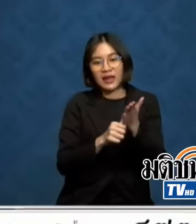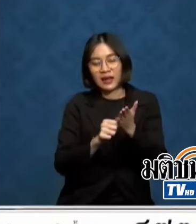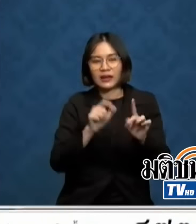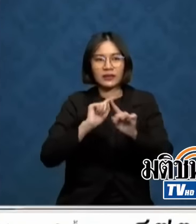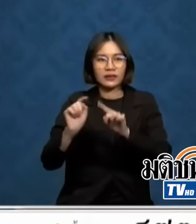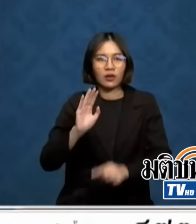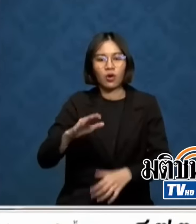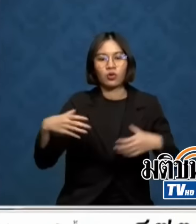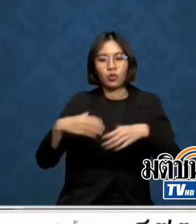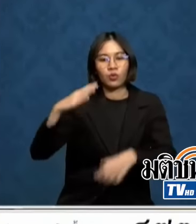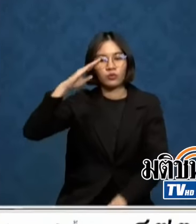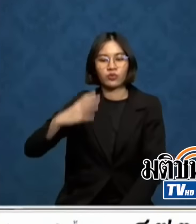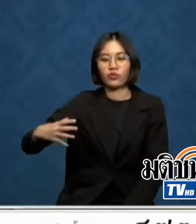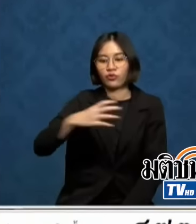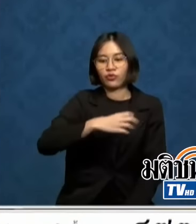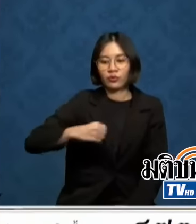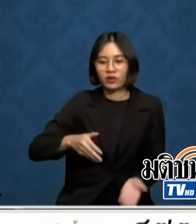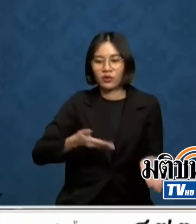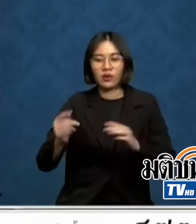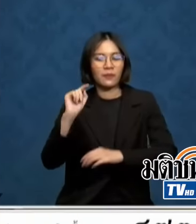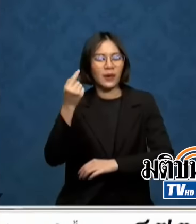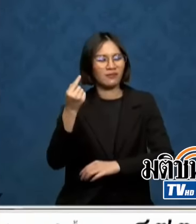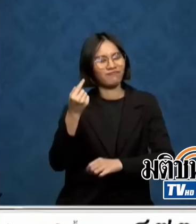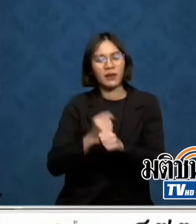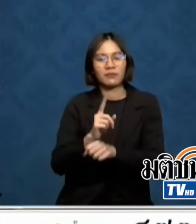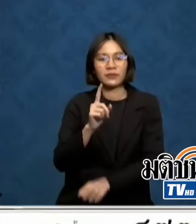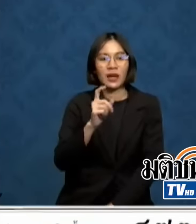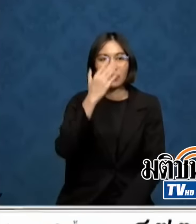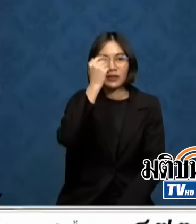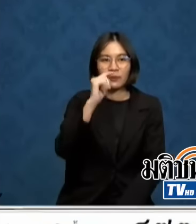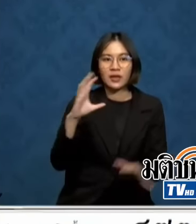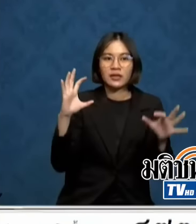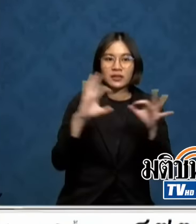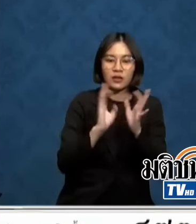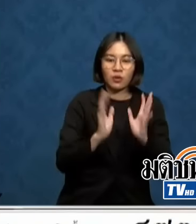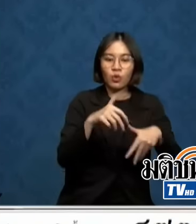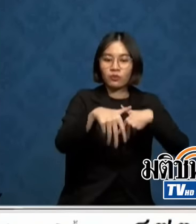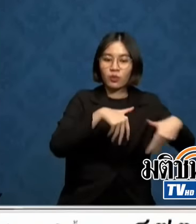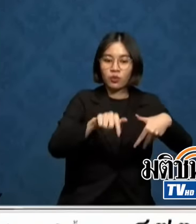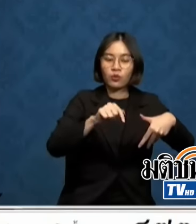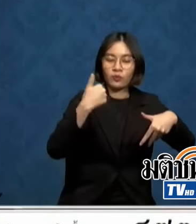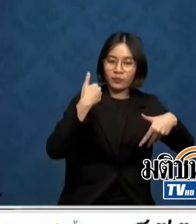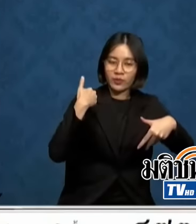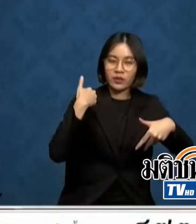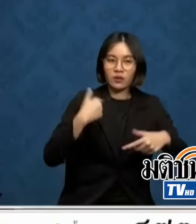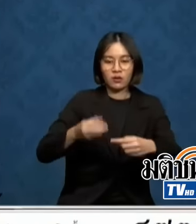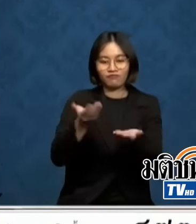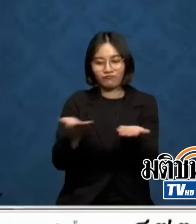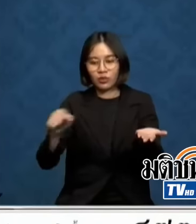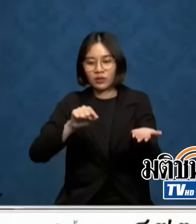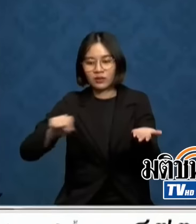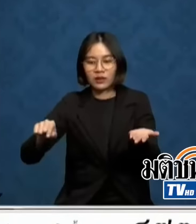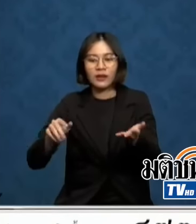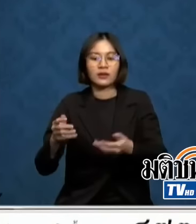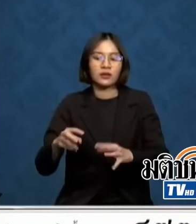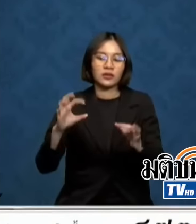ใดๆของคณะรัฐประหารเสียทั้งหมดย่อมเป็นไปไม่ได้เพราะเกี่ยวพันกับคนจำนวนมากและหลายเรื่องก็เป็นเรื่องทั่วไป